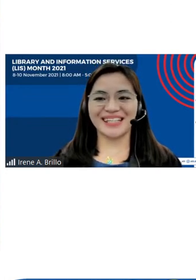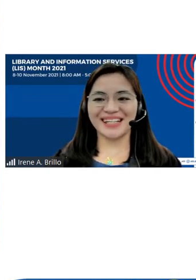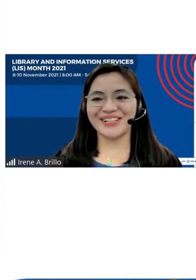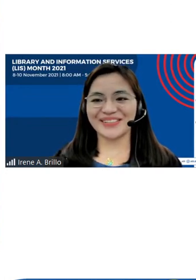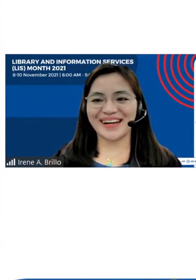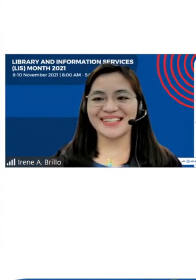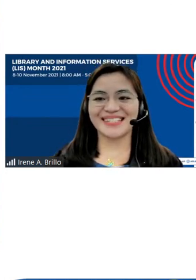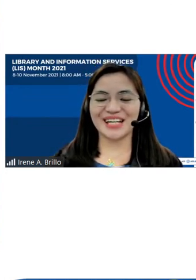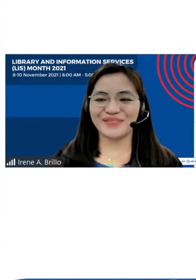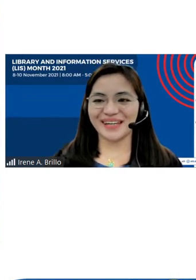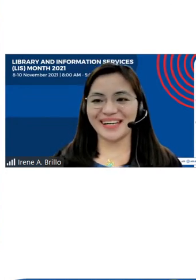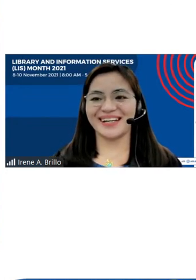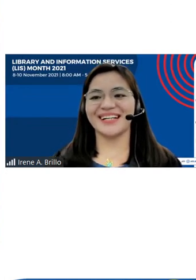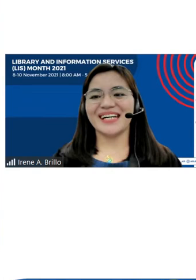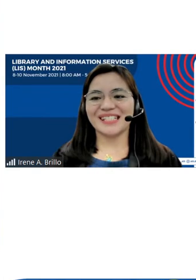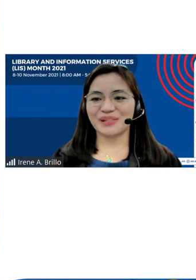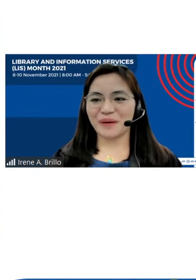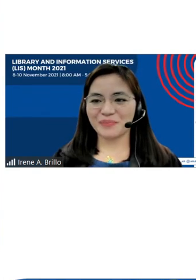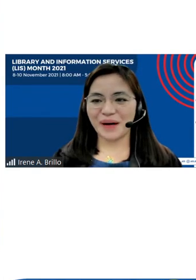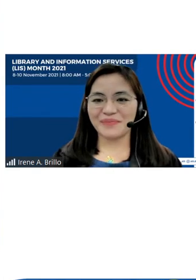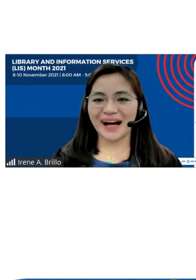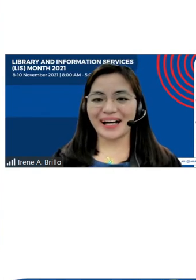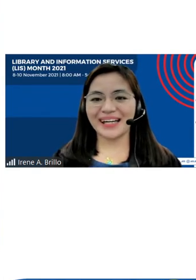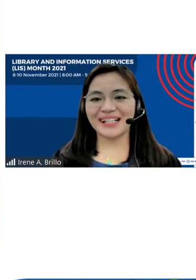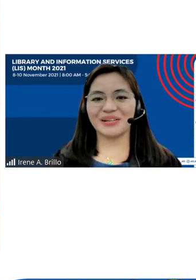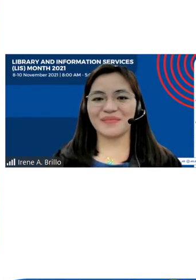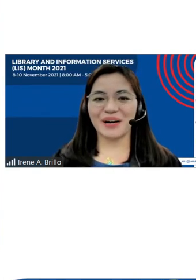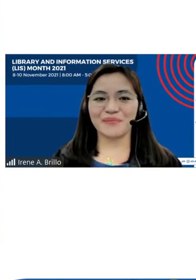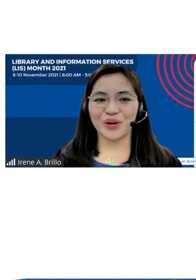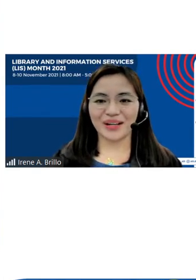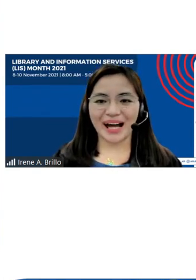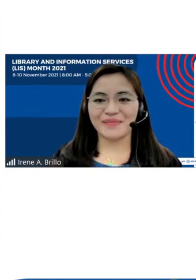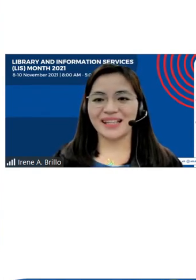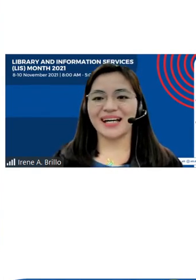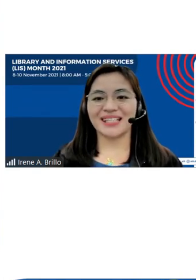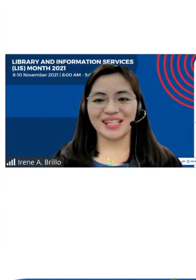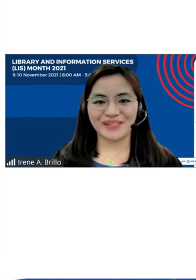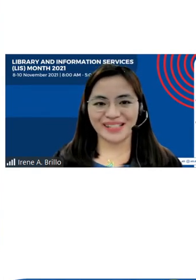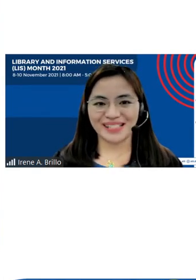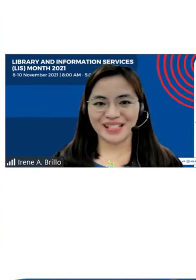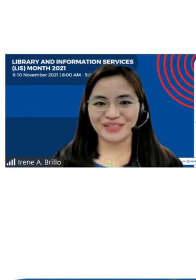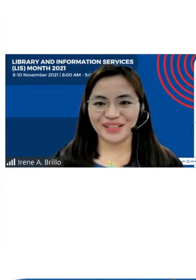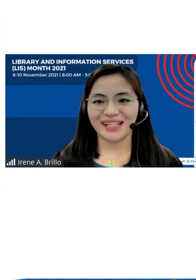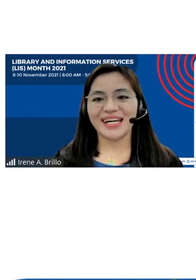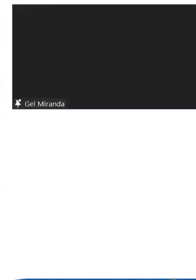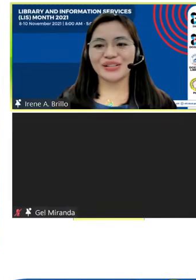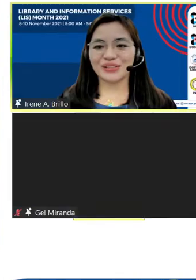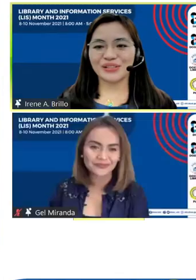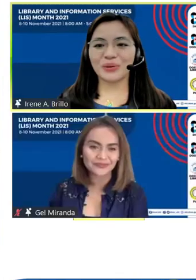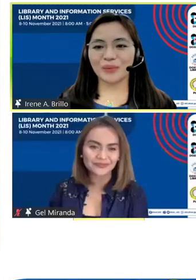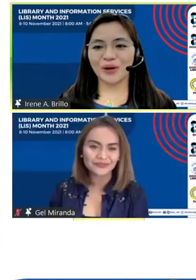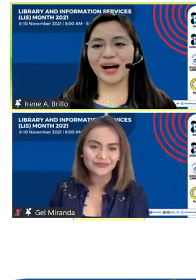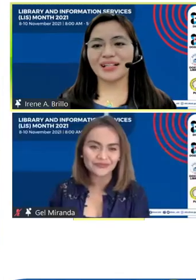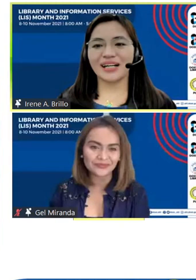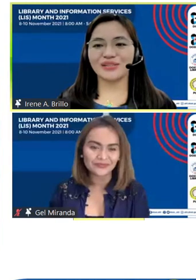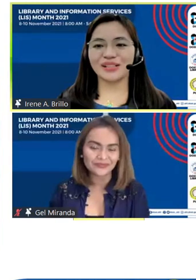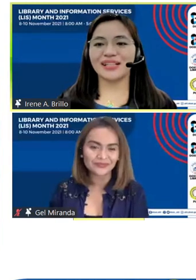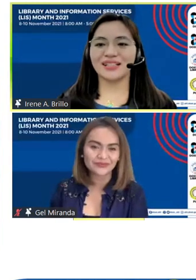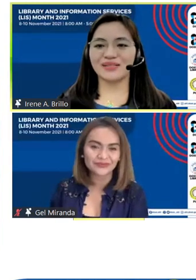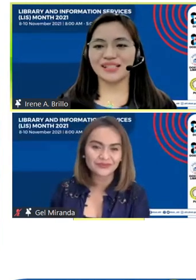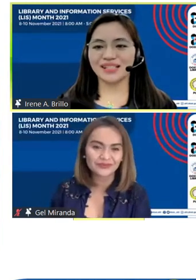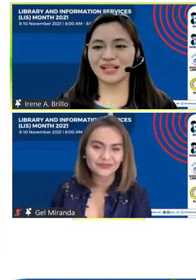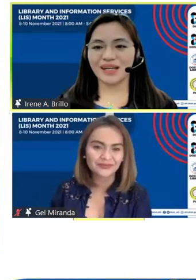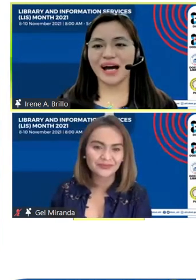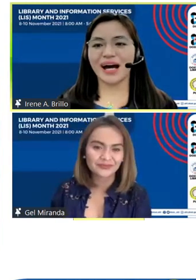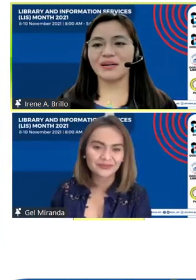ng DOST-TV sa pagbabahagi ng mga programa ng DOST-TV. Inuulit ko po, ang layunin